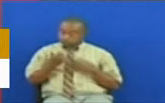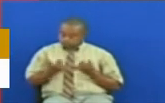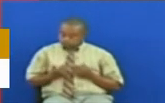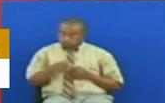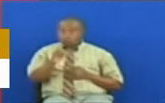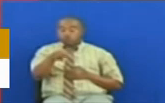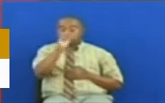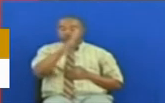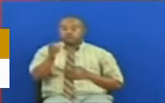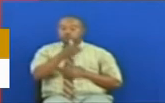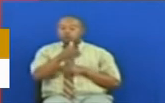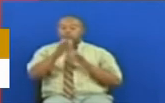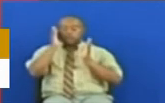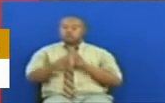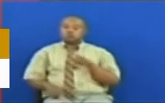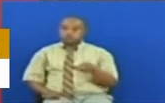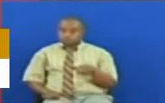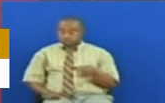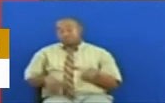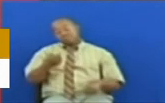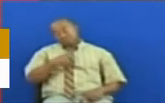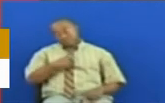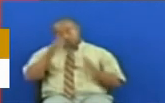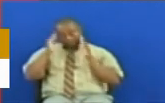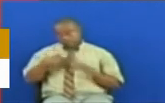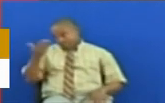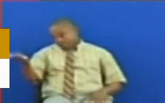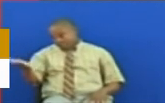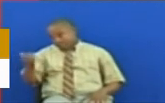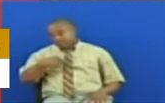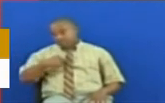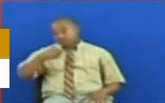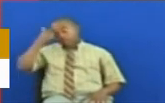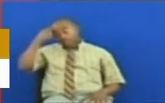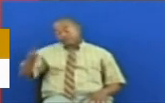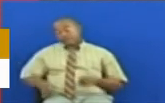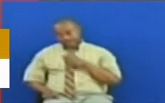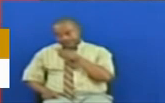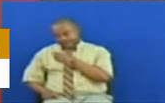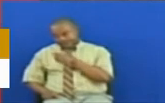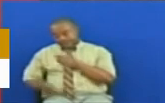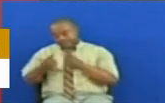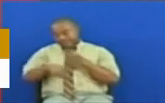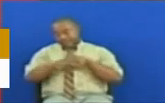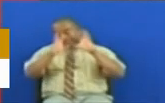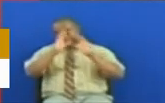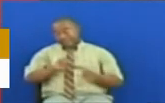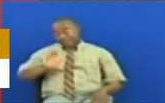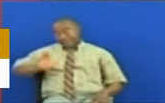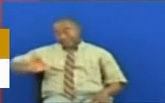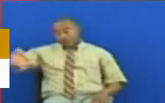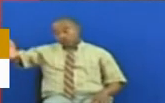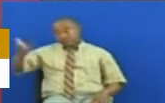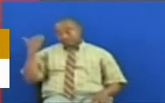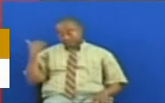kuu. Mheshimiwa Spika, mimi ninaamini na hata kwenye ile taarifa ya kamati ile ya yako ya uvuvi wa bahari kuu